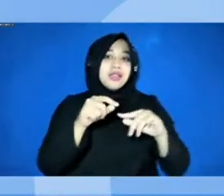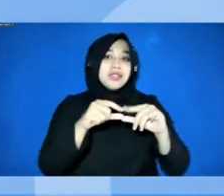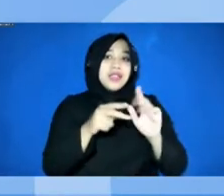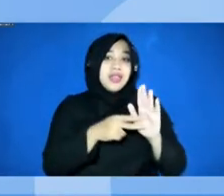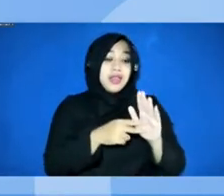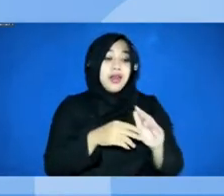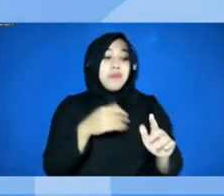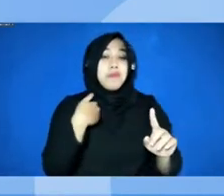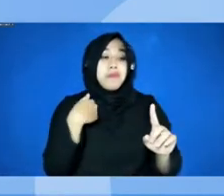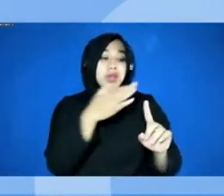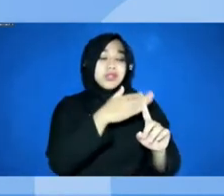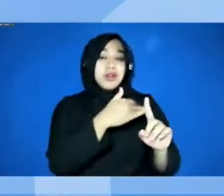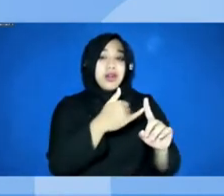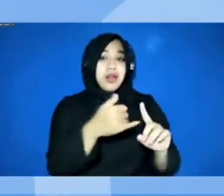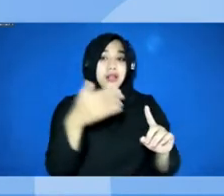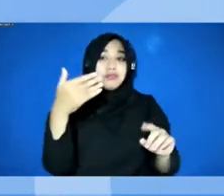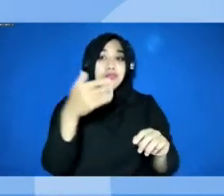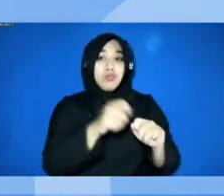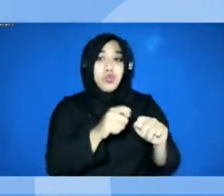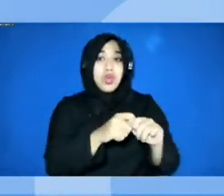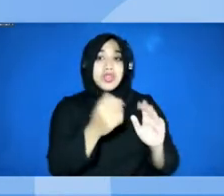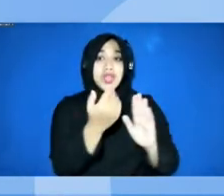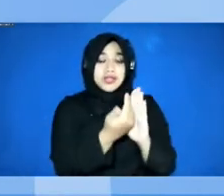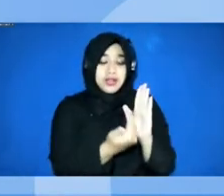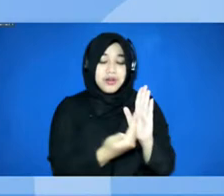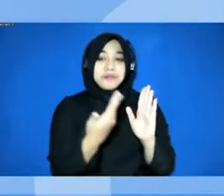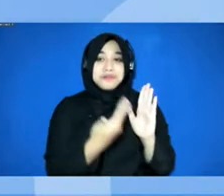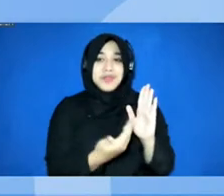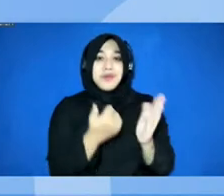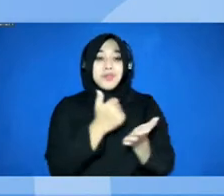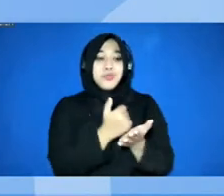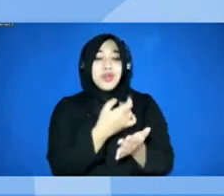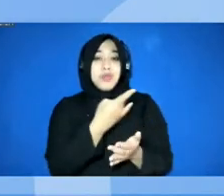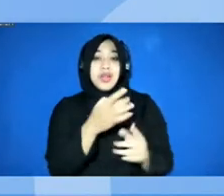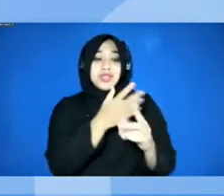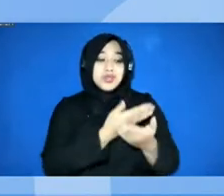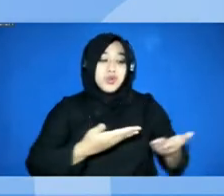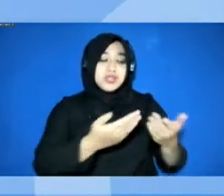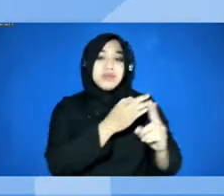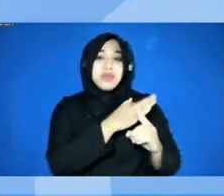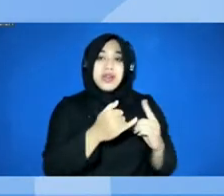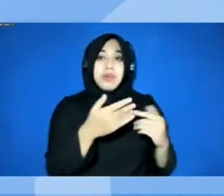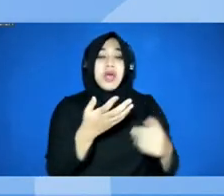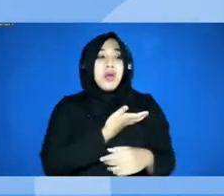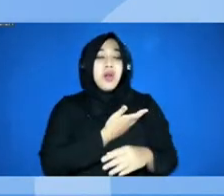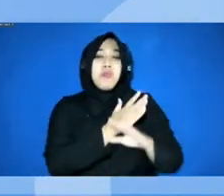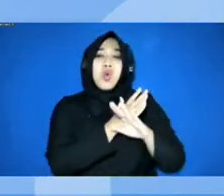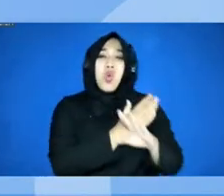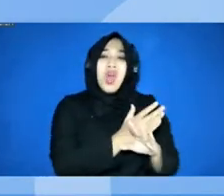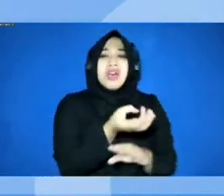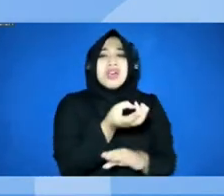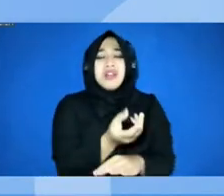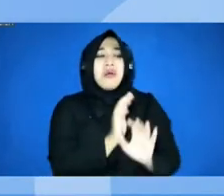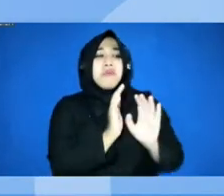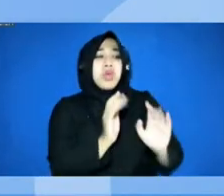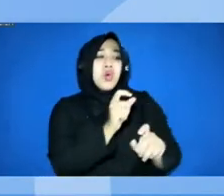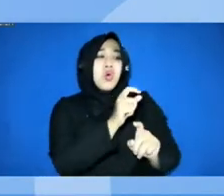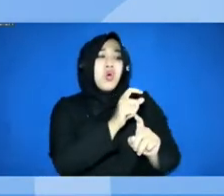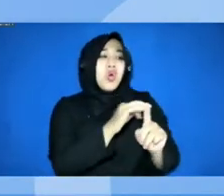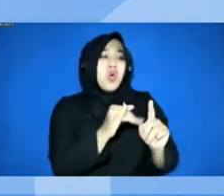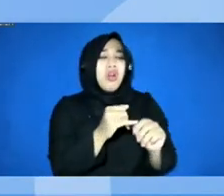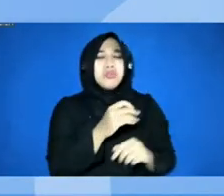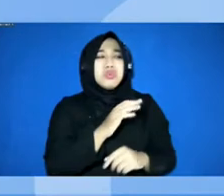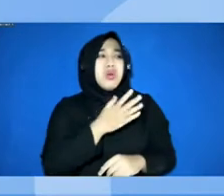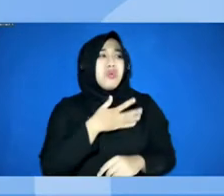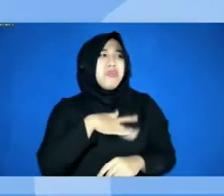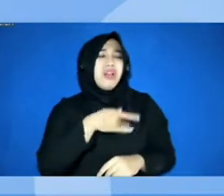ya. Yang menarik di tengah masyarakat kita ini keinginan untuk menolak tuh kecil gitu. Lebih banyak orang yang ewu pakewu, nggak enak gitu